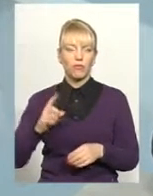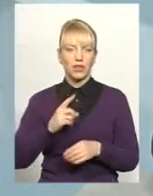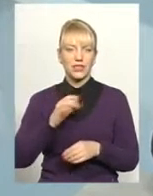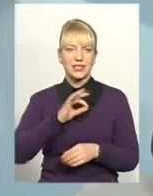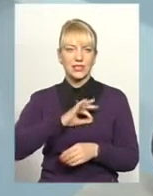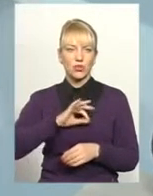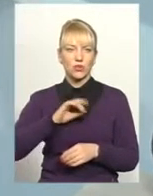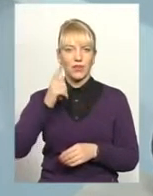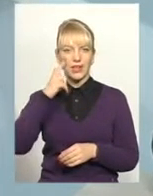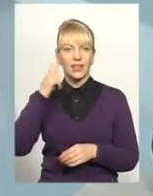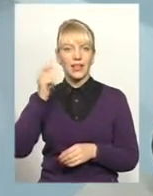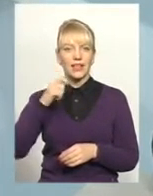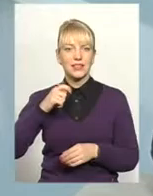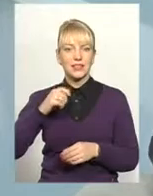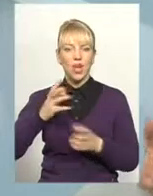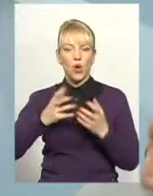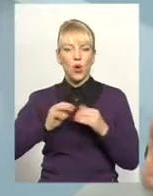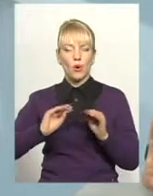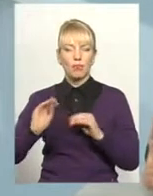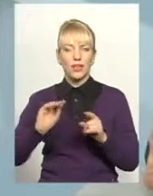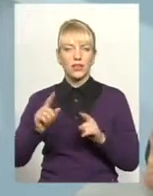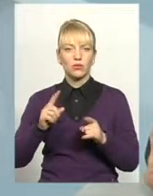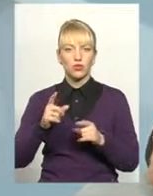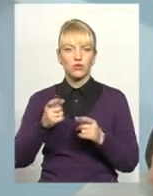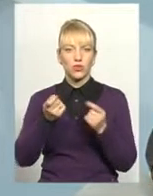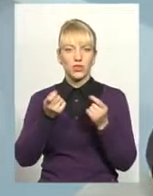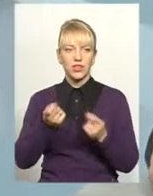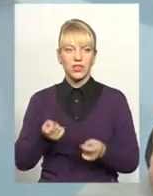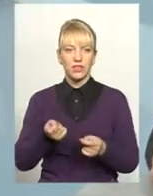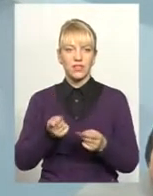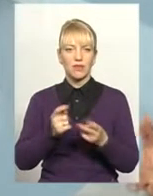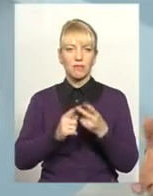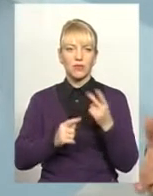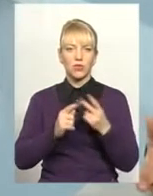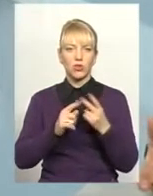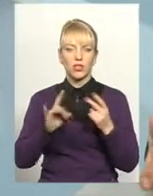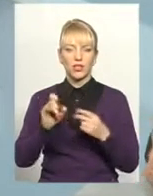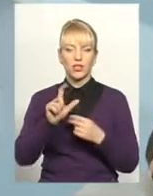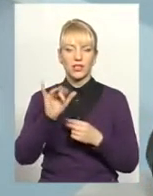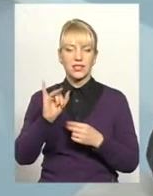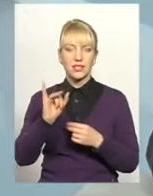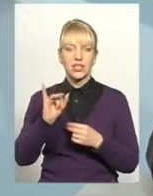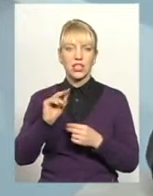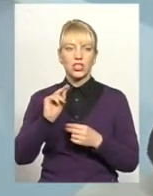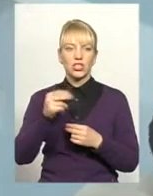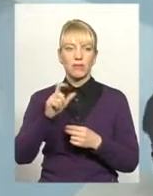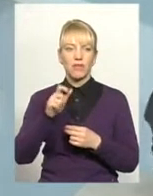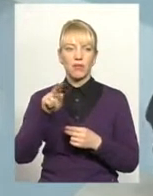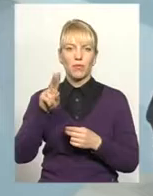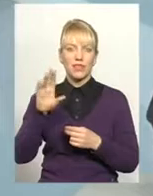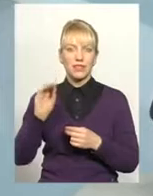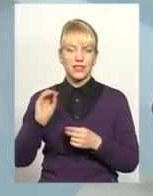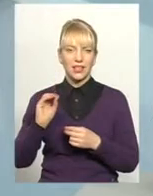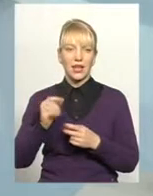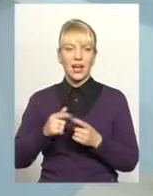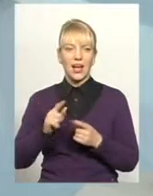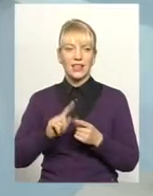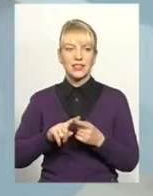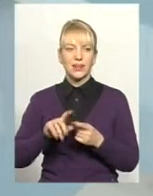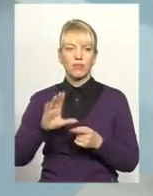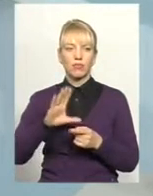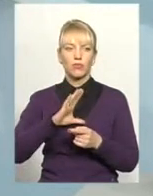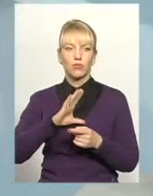тому що, значить, воно дешевше в півтора десь рази, ніж європейське. А це були